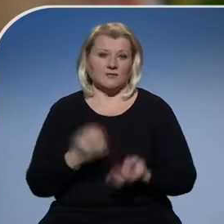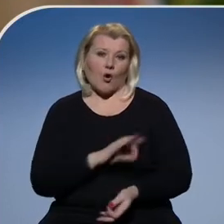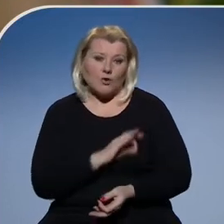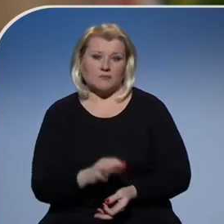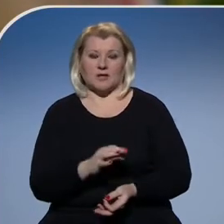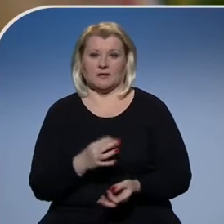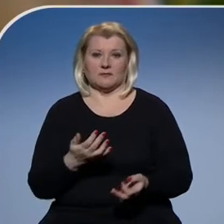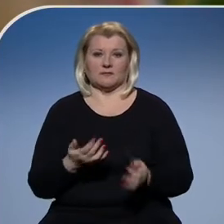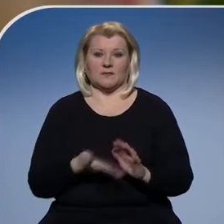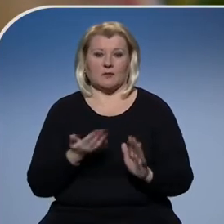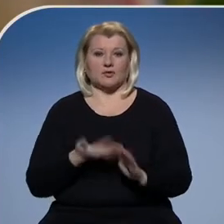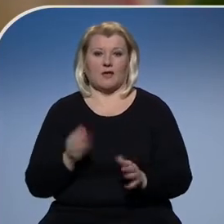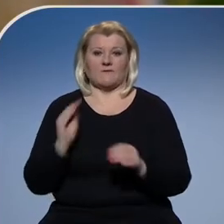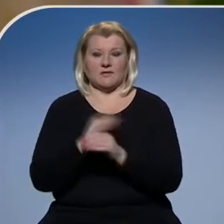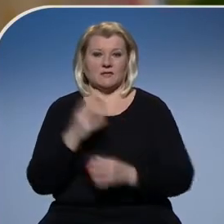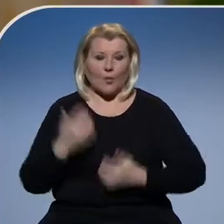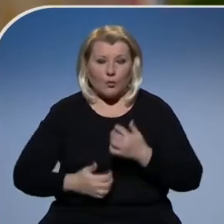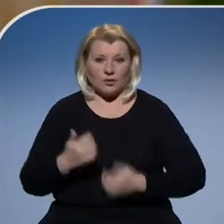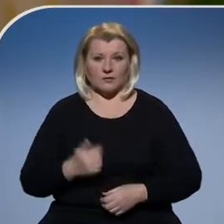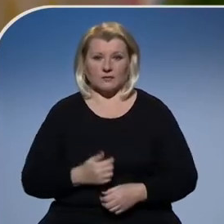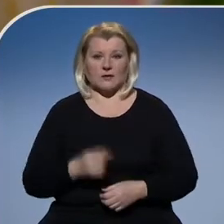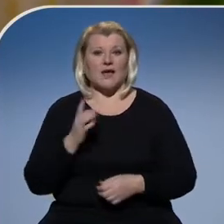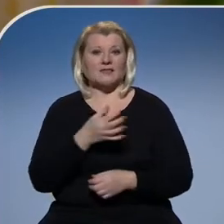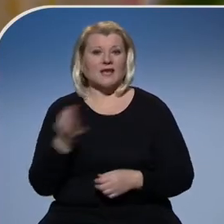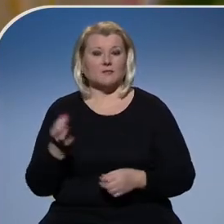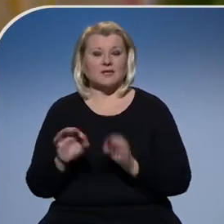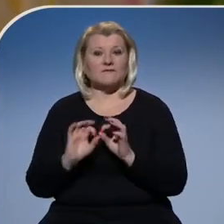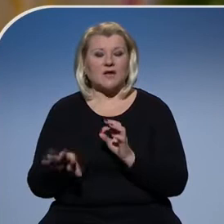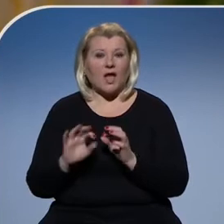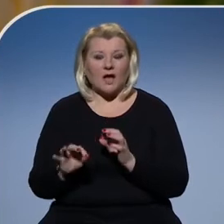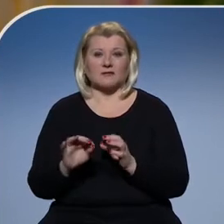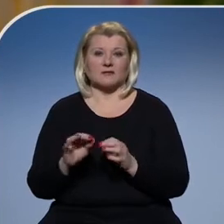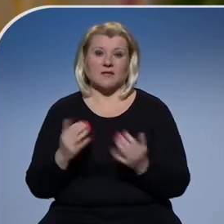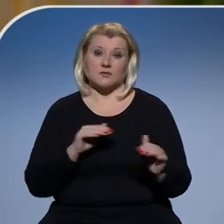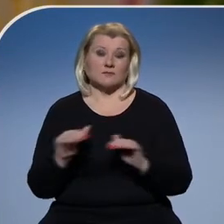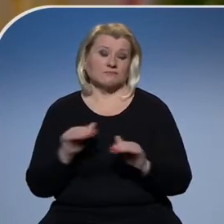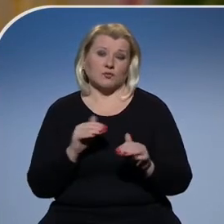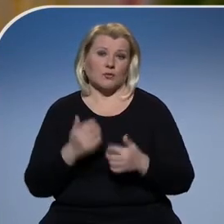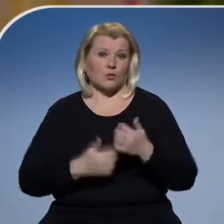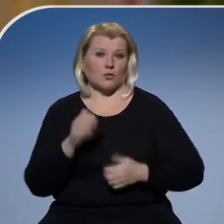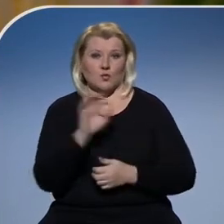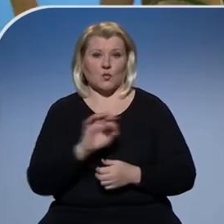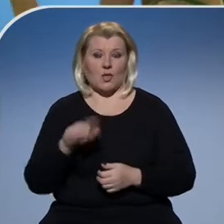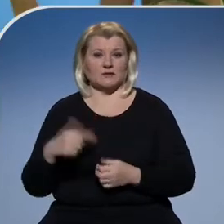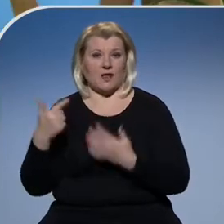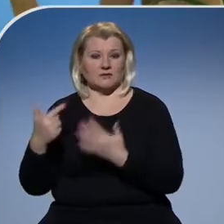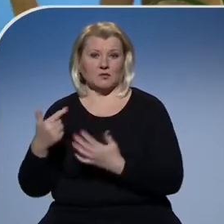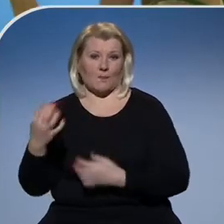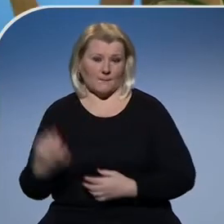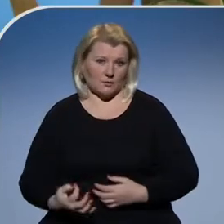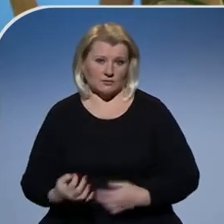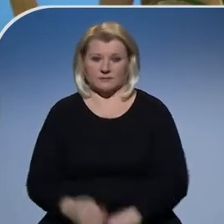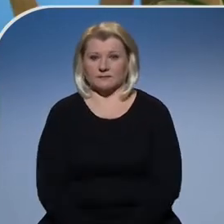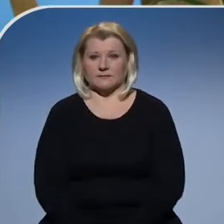odměny, to znamená tím vyšší úrok. U těch termínovaných vkladů se úroky dneska pohybují třeba kolem 0,7% a